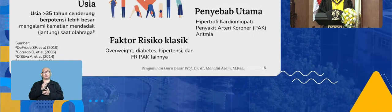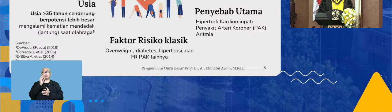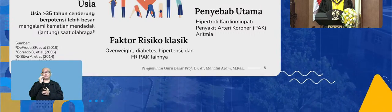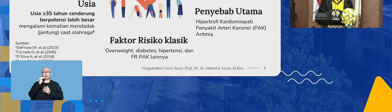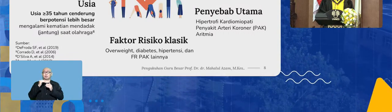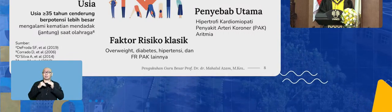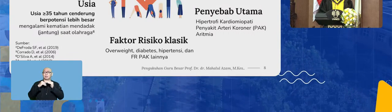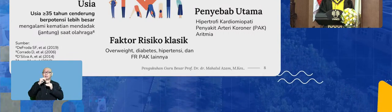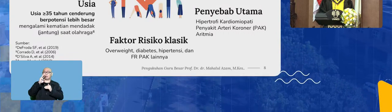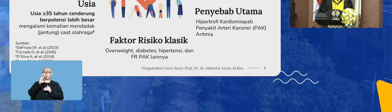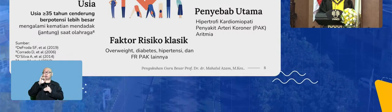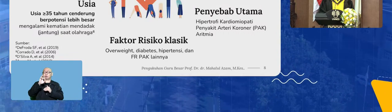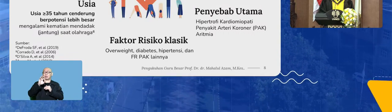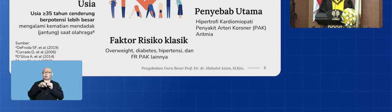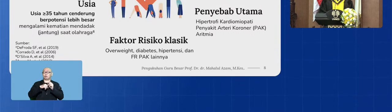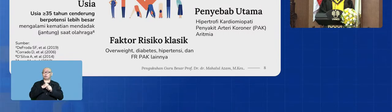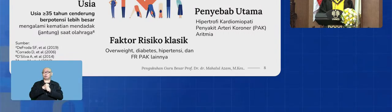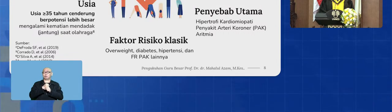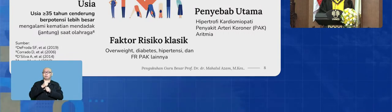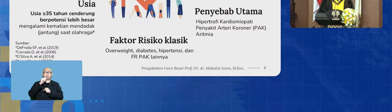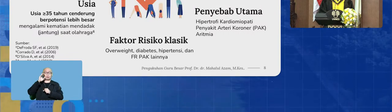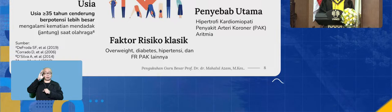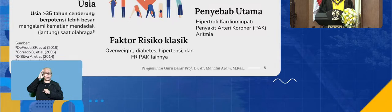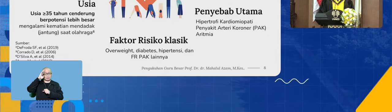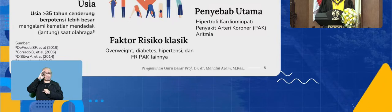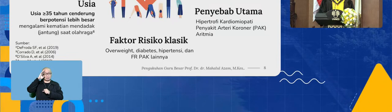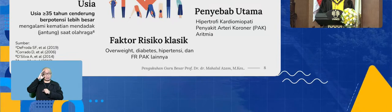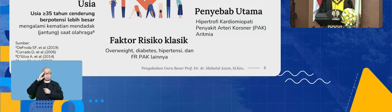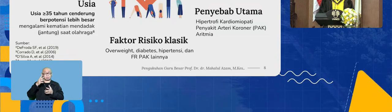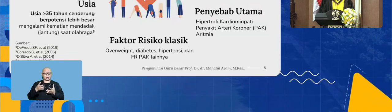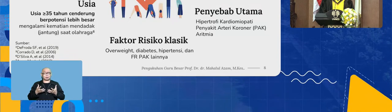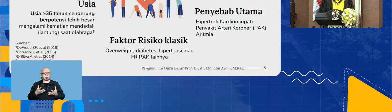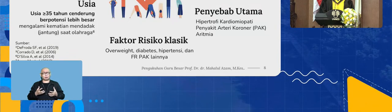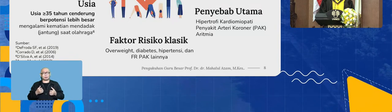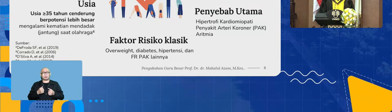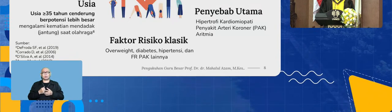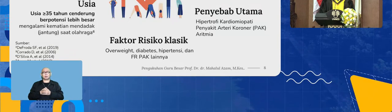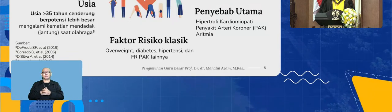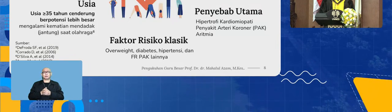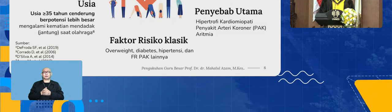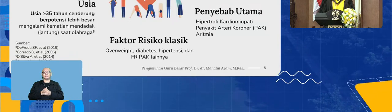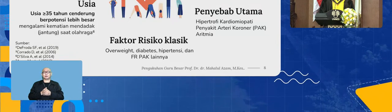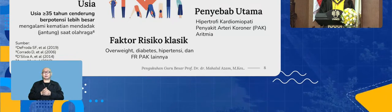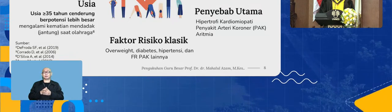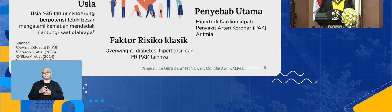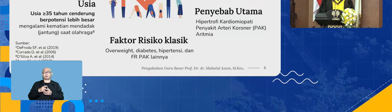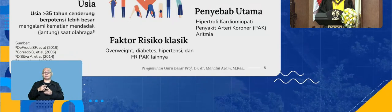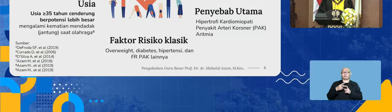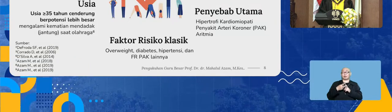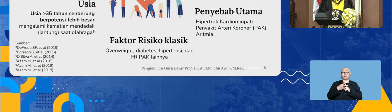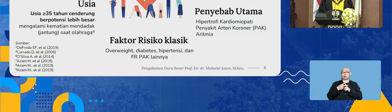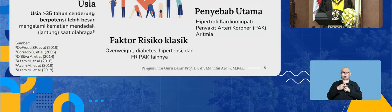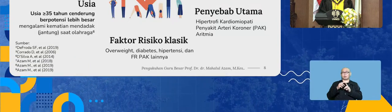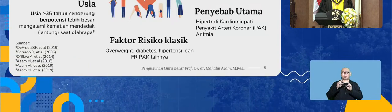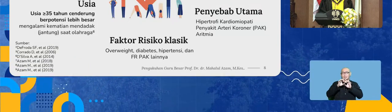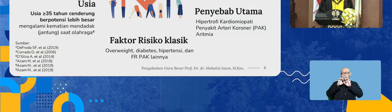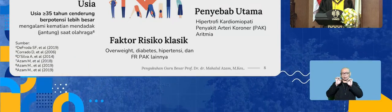35 tahun, jenis kelamin pria, overweight, diabetes, hipertensi, dan faktor risiko penyakit arteri koroner